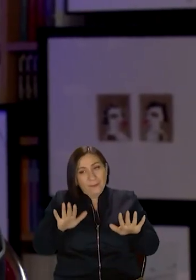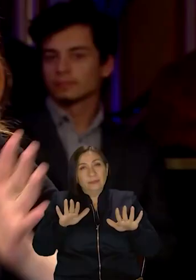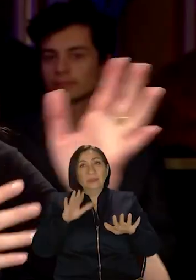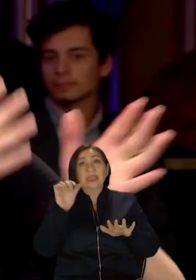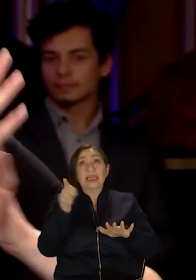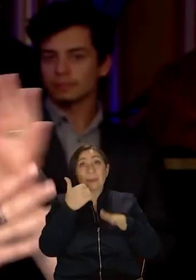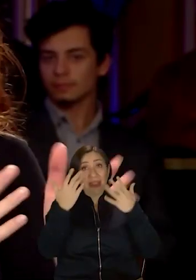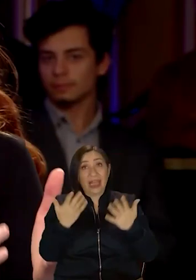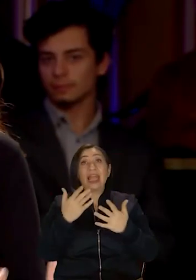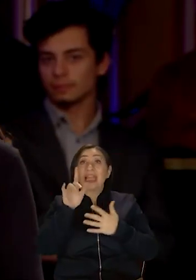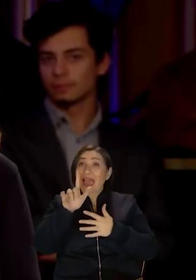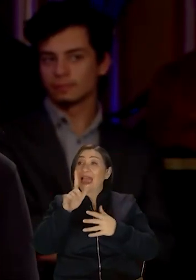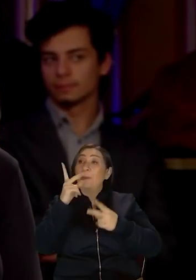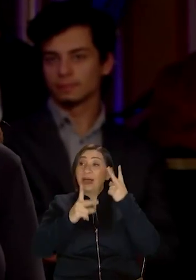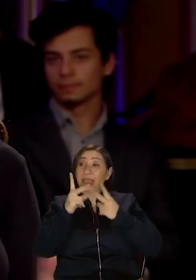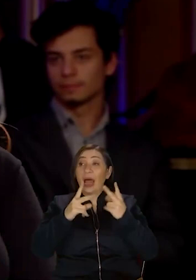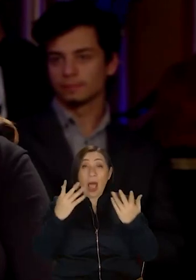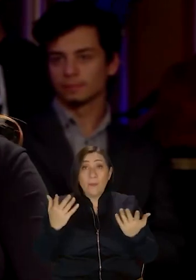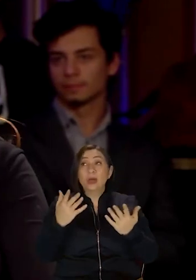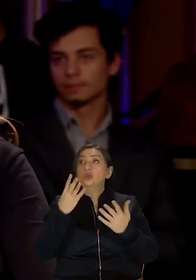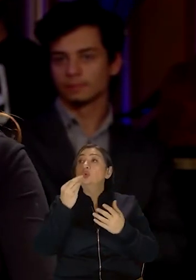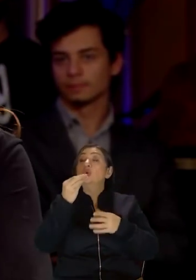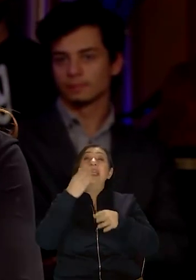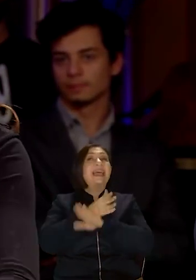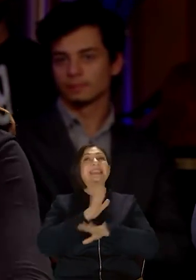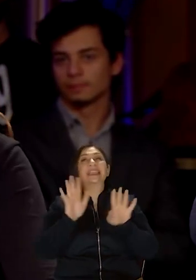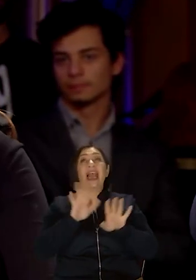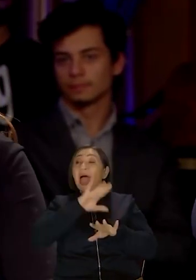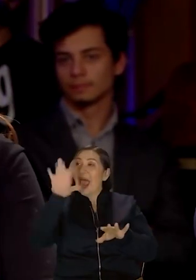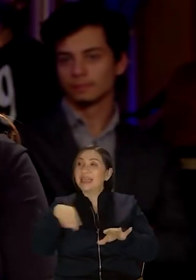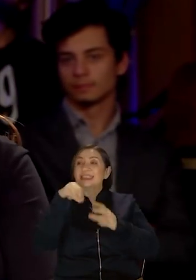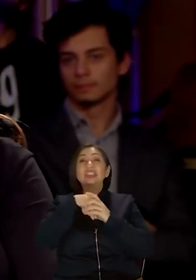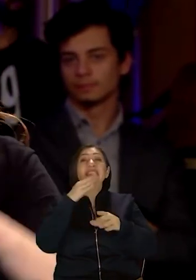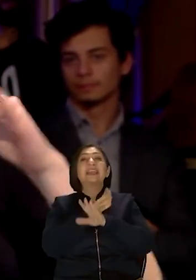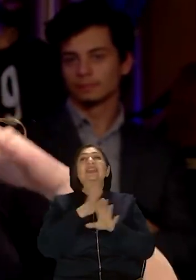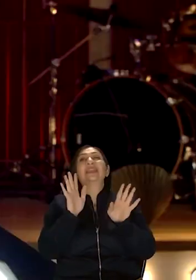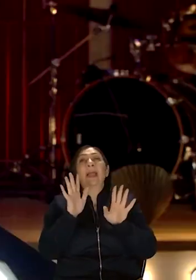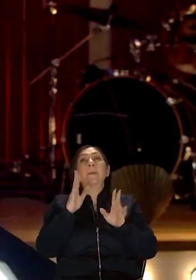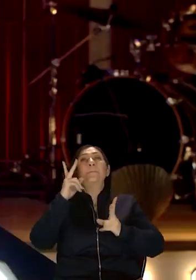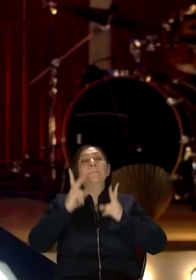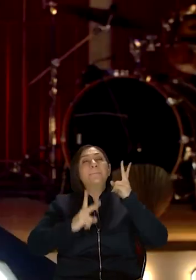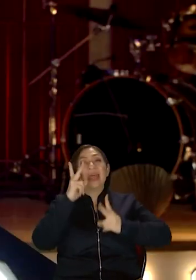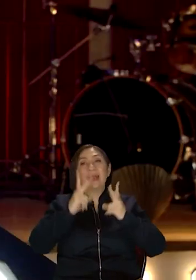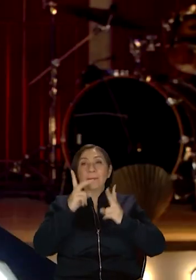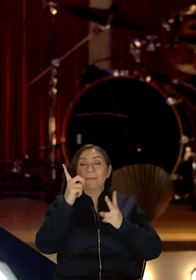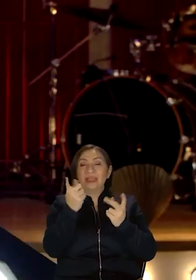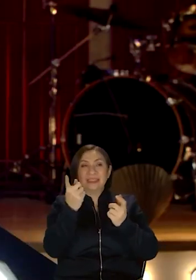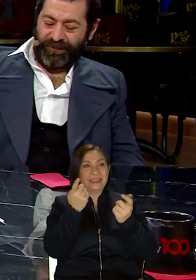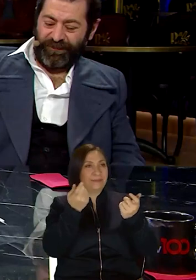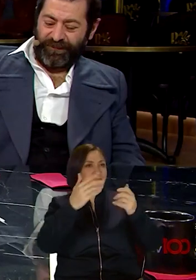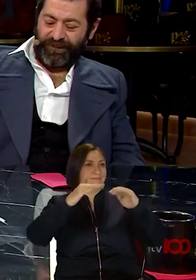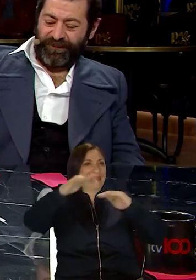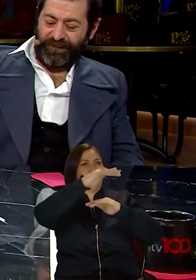kalmak kıymetlidir. Gerekir de bazen ama çok gerçekliği yok. Herkes için gerçekliği yok. Yani yok. Belli bir tabakanın üstü için